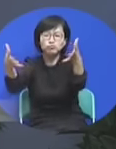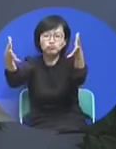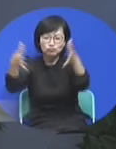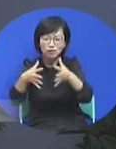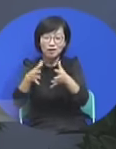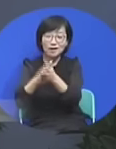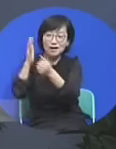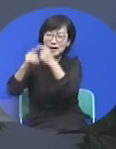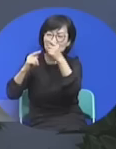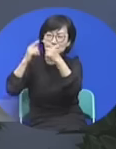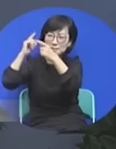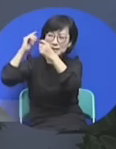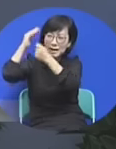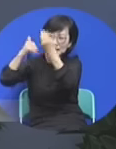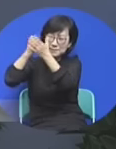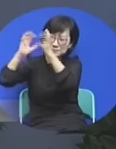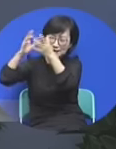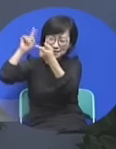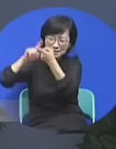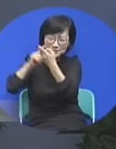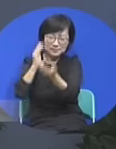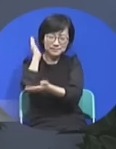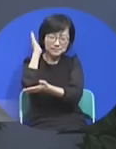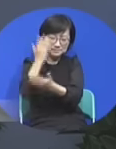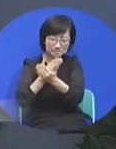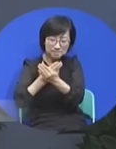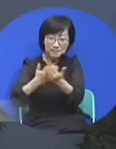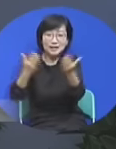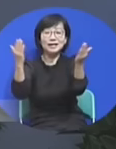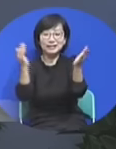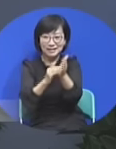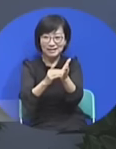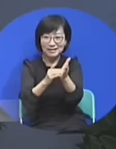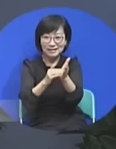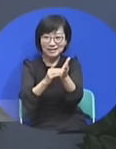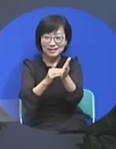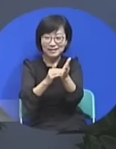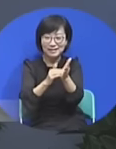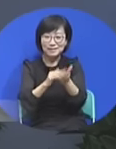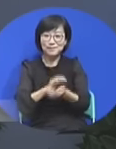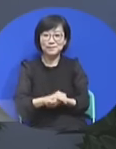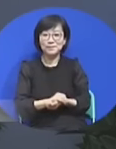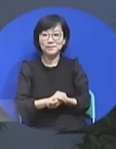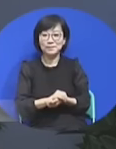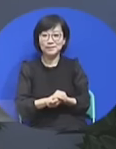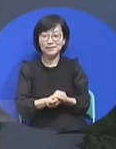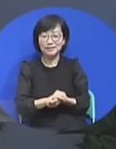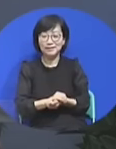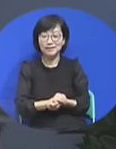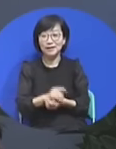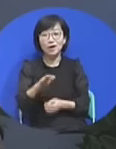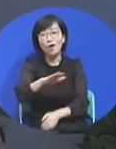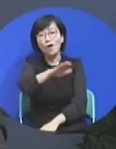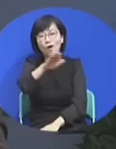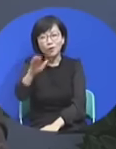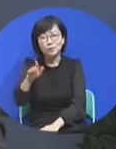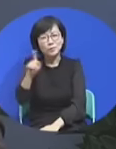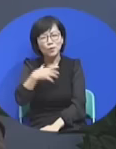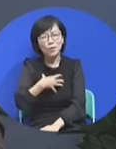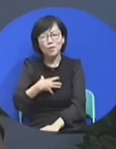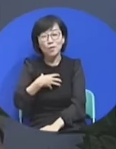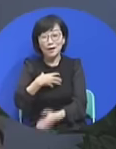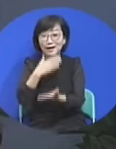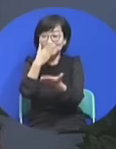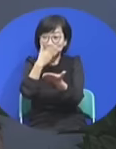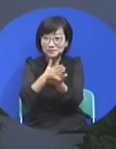He explained about the works pertaining to the kingdom of God. 여러분에게 이 축복이 있기를 바랍니다. May this blessing be upon you. 아무것도 사실은 걱정할 필요 없습니다. 이